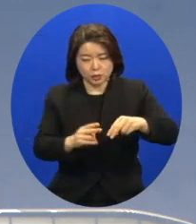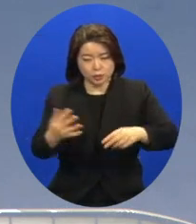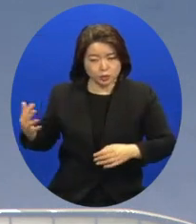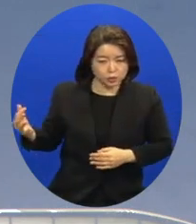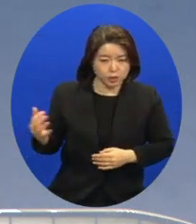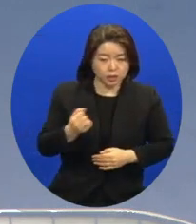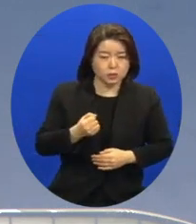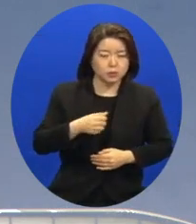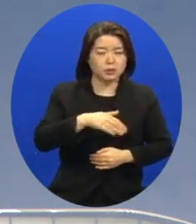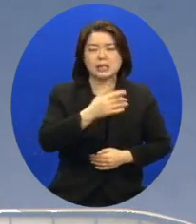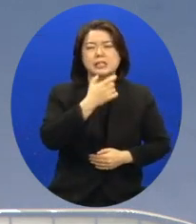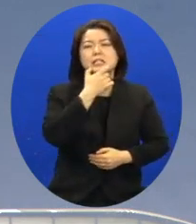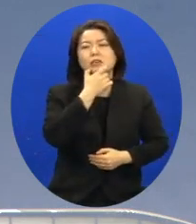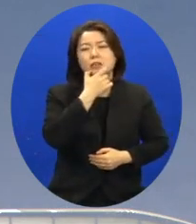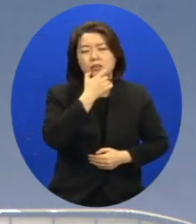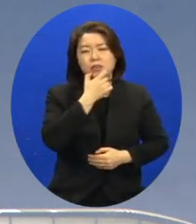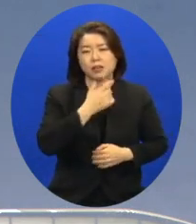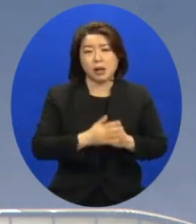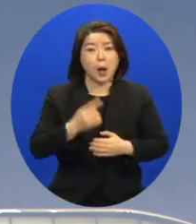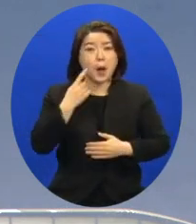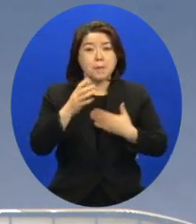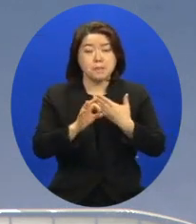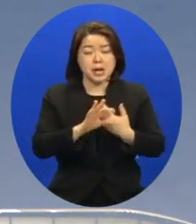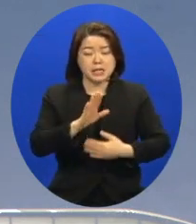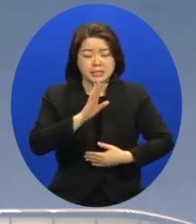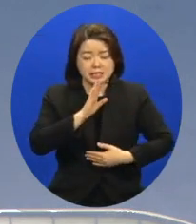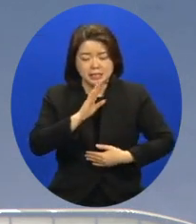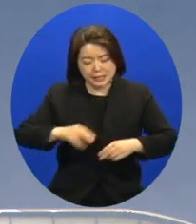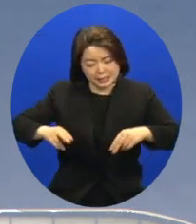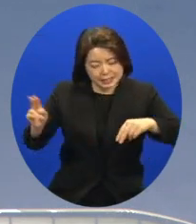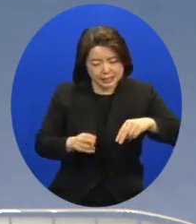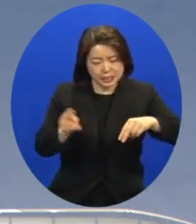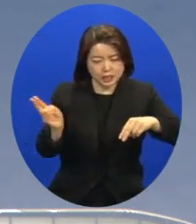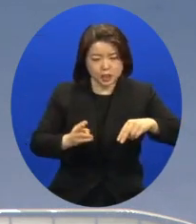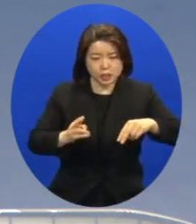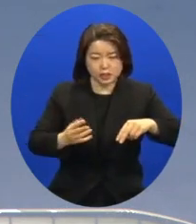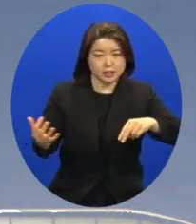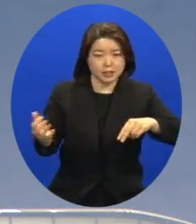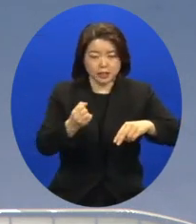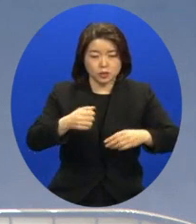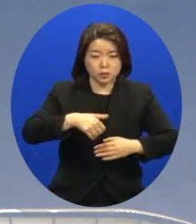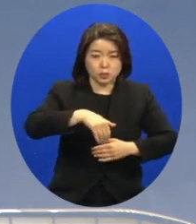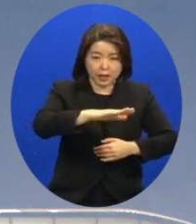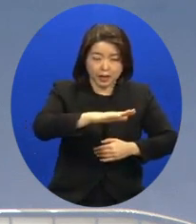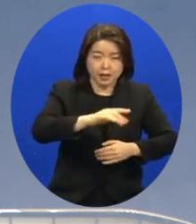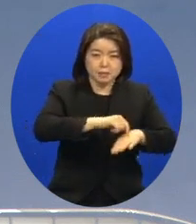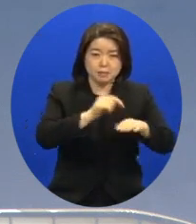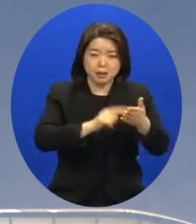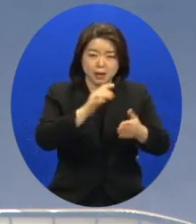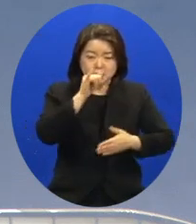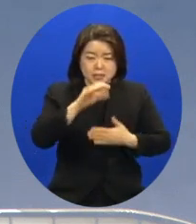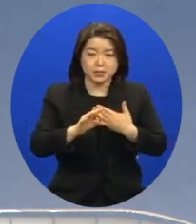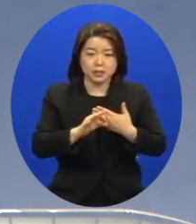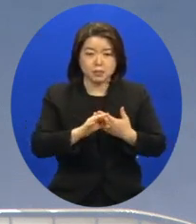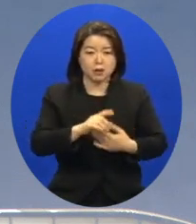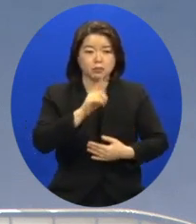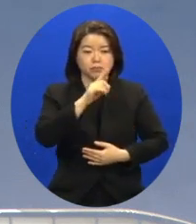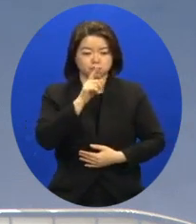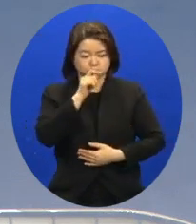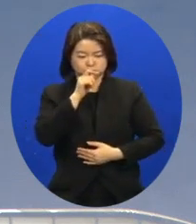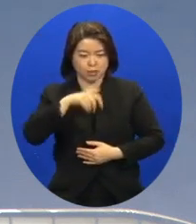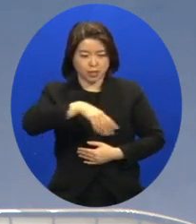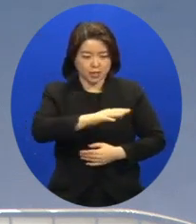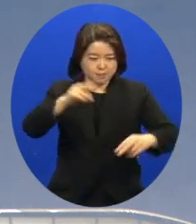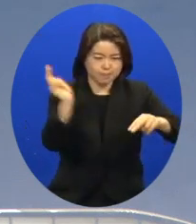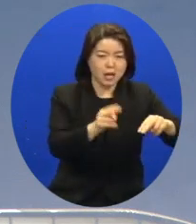않다는 뜻입니다. 만약에 진짜 채찍을 들고 가서 때릴 마음이 있었다면 말 안 하고 가서 때리죠.